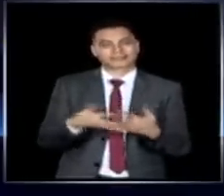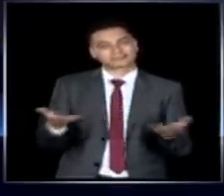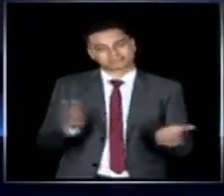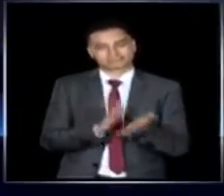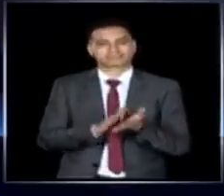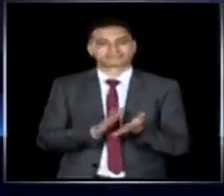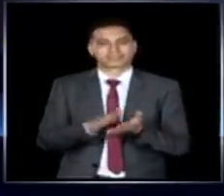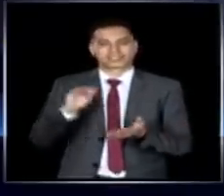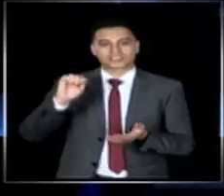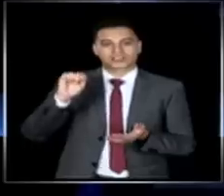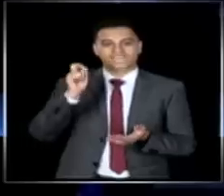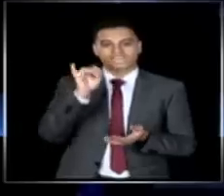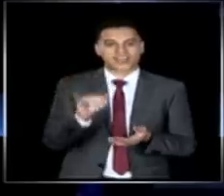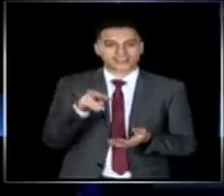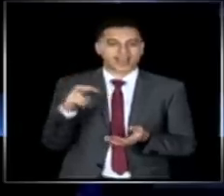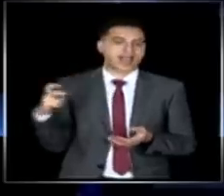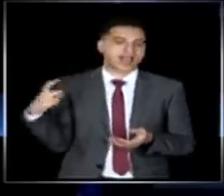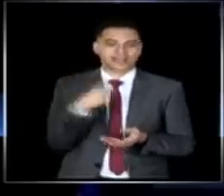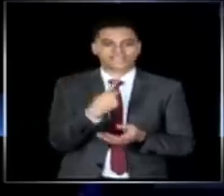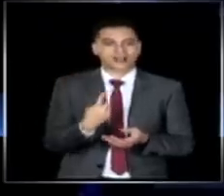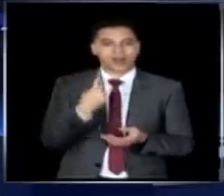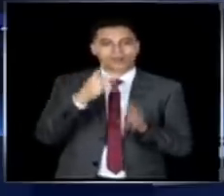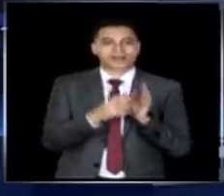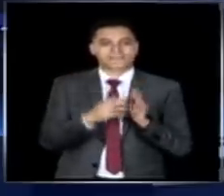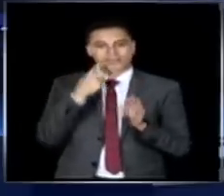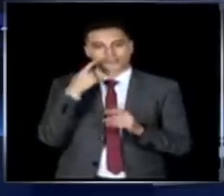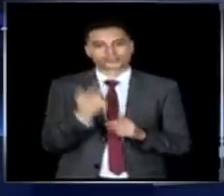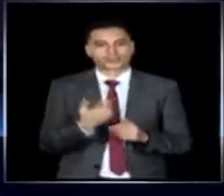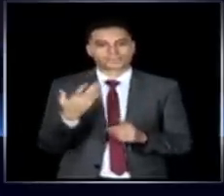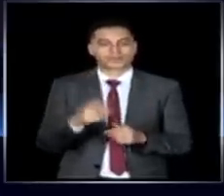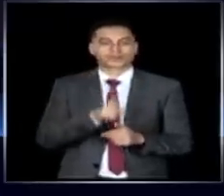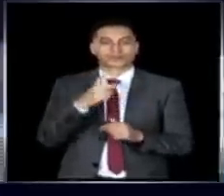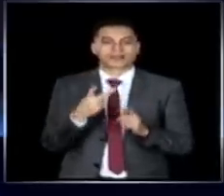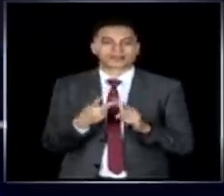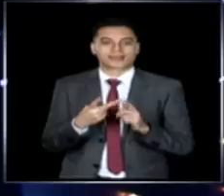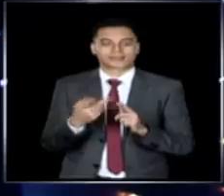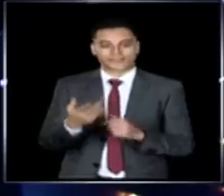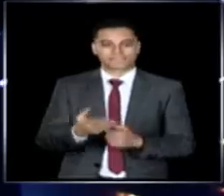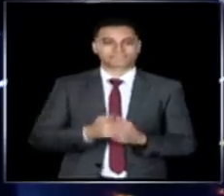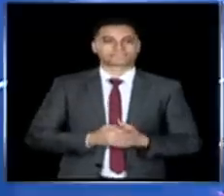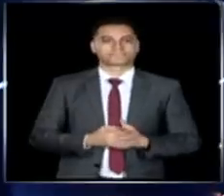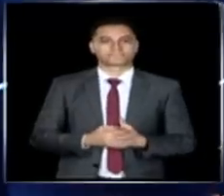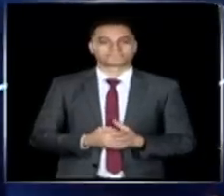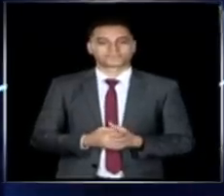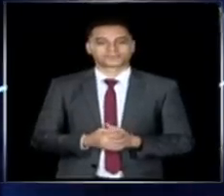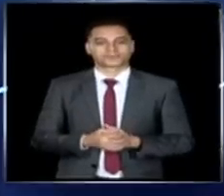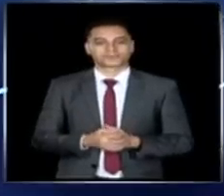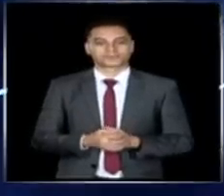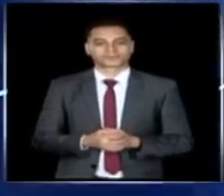2001. صفية الهدف الأول لجامعة عين شمس. سؤال التاني،